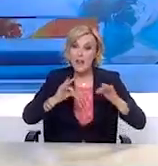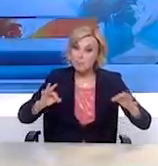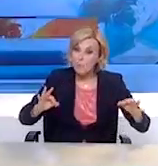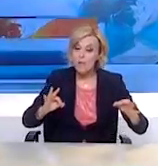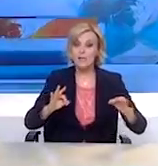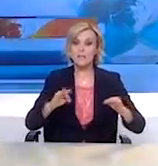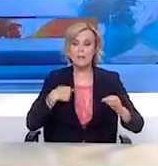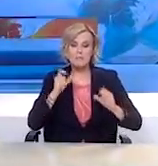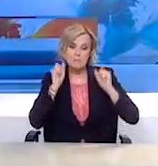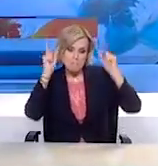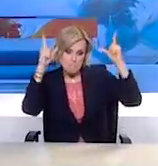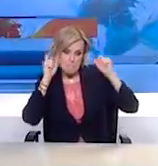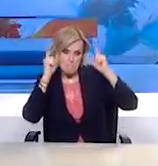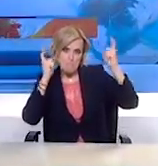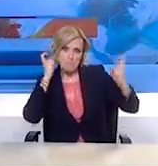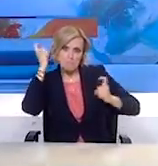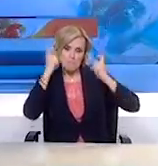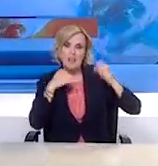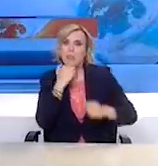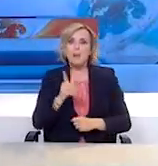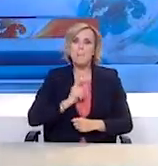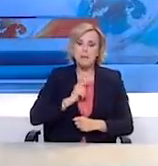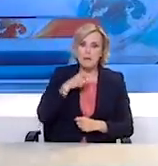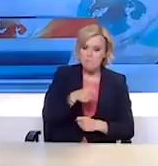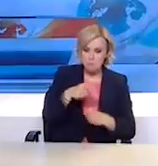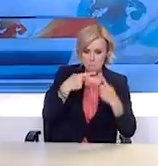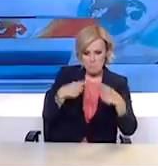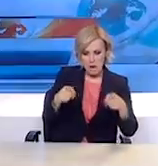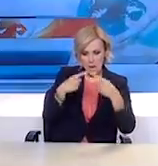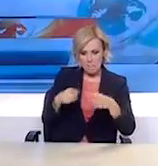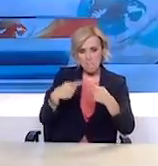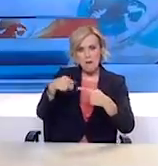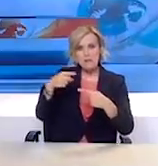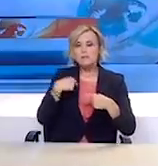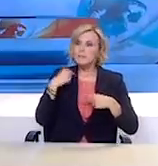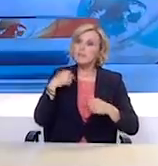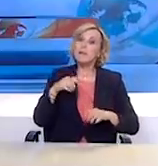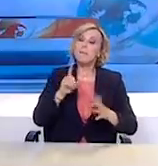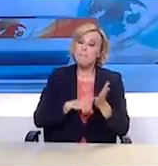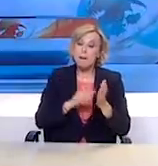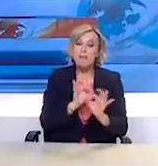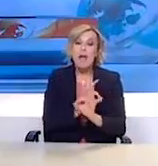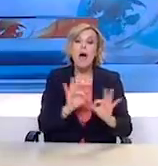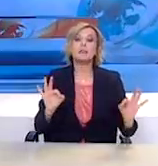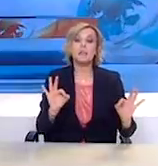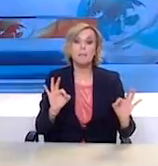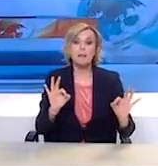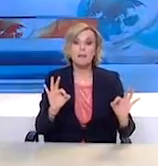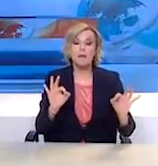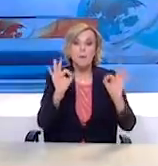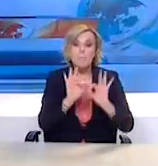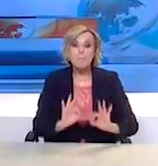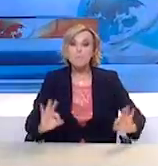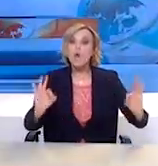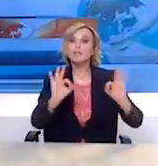και με απορία και με έκπληξη κάποια πράγματα που δεν τα περιμέναμε, και πρέπει να είμαστε έτοιμοι για κάθε ενδεχόμενο σε αυτή την επιδημία. Όπως